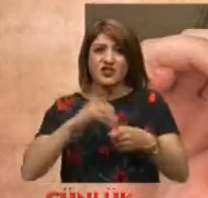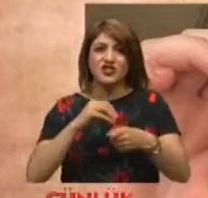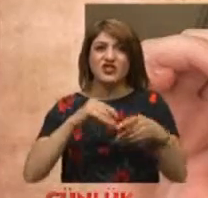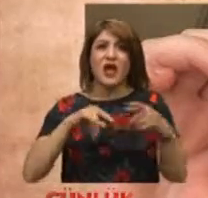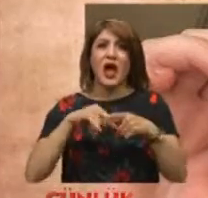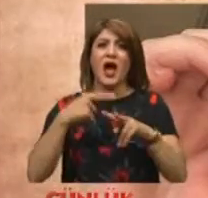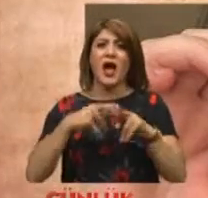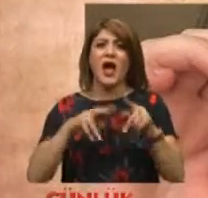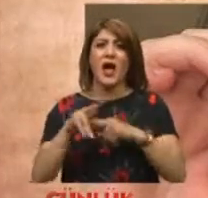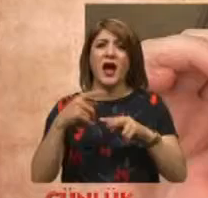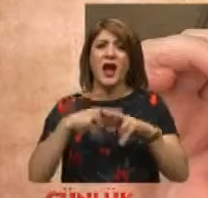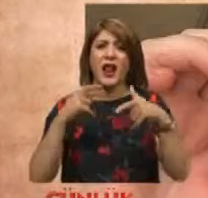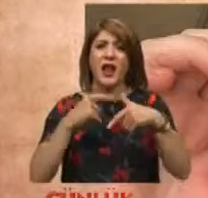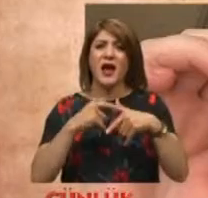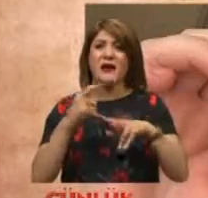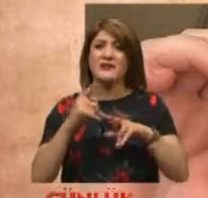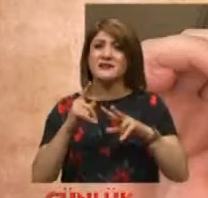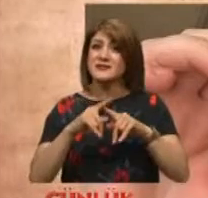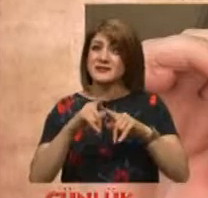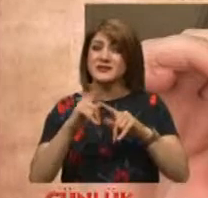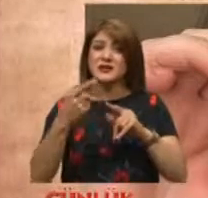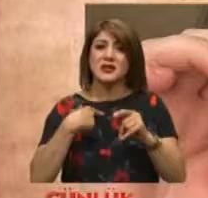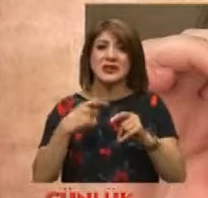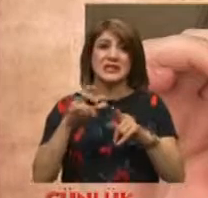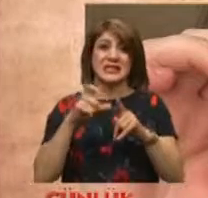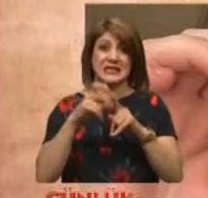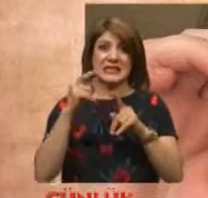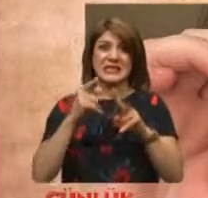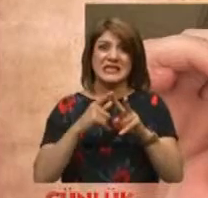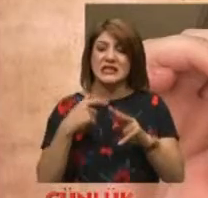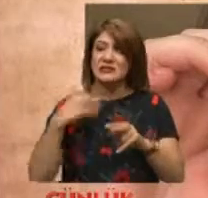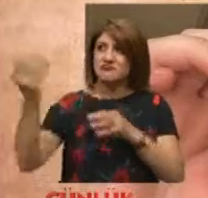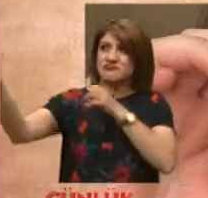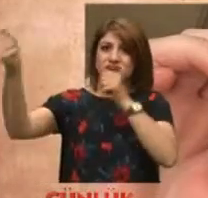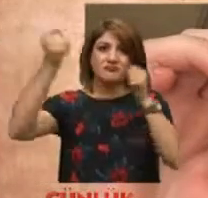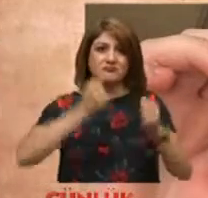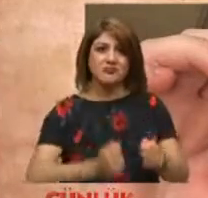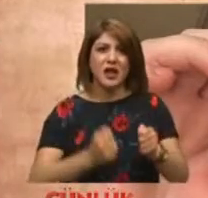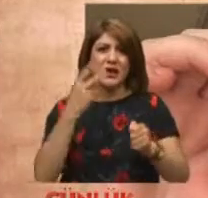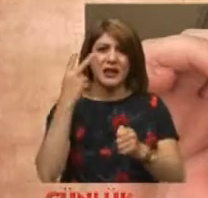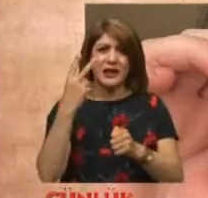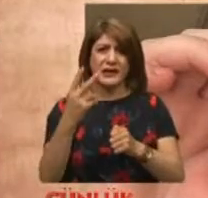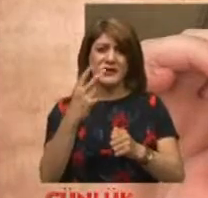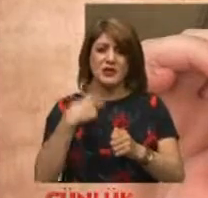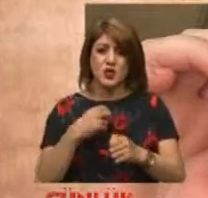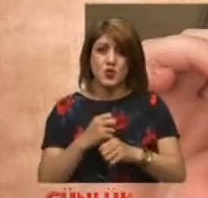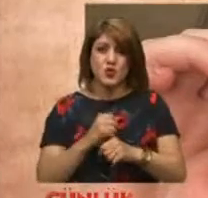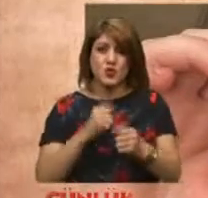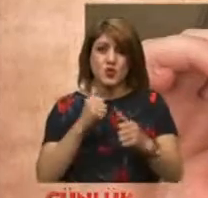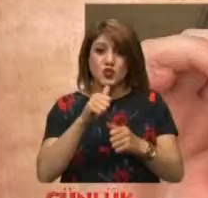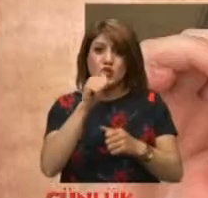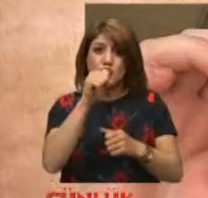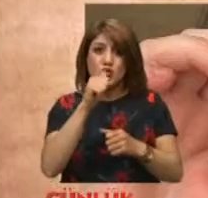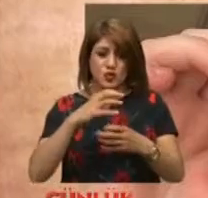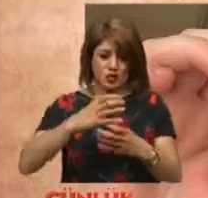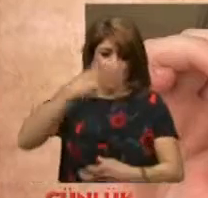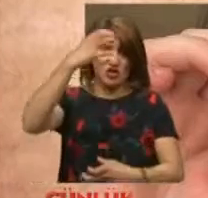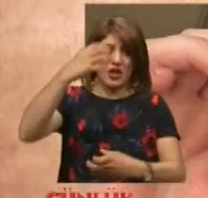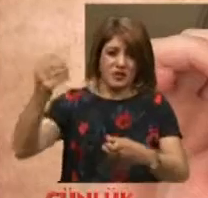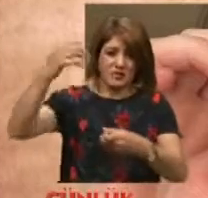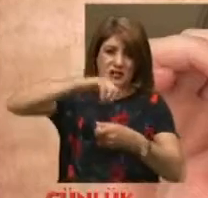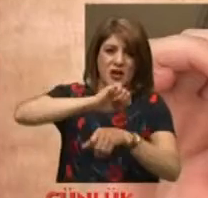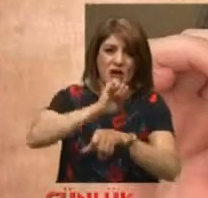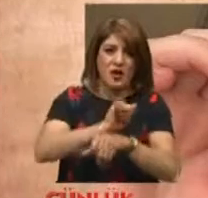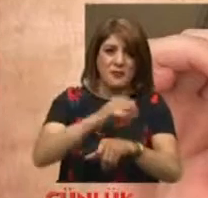hayaletlerden bıkıp usanınca ruhlar konusunda uzman bir din adamı çağırdığını ve iki hayaletin kutsal su bulunan iki şişeye hapsedildiğini öne süren